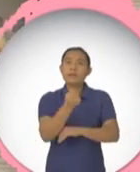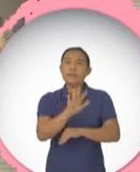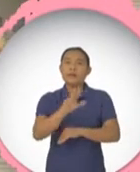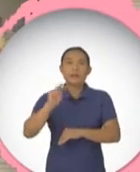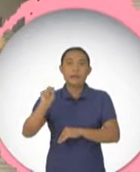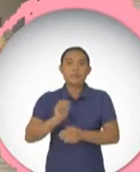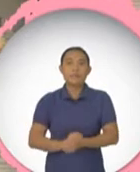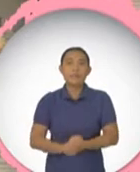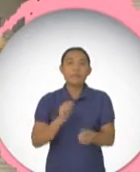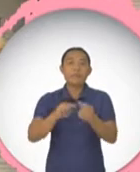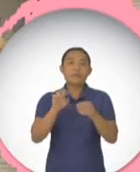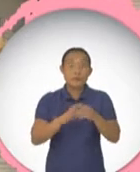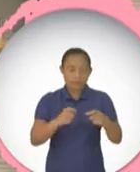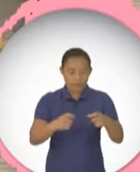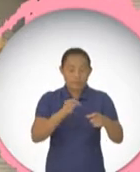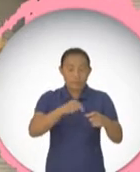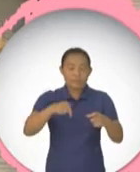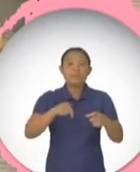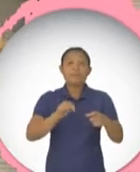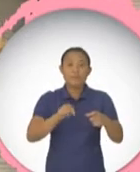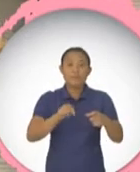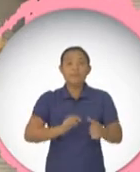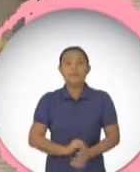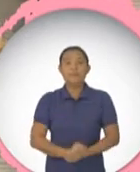ของผีเสื้อที่ต้องการนะคะ